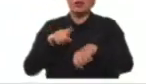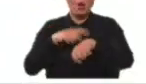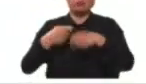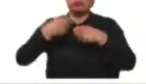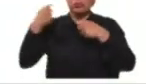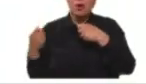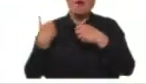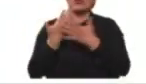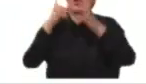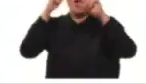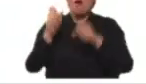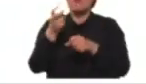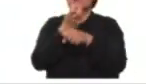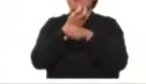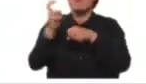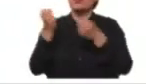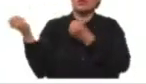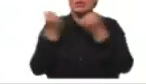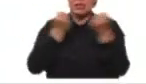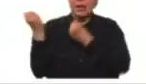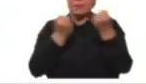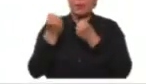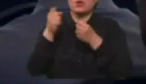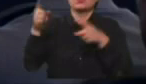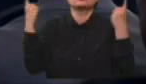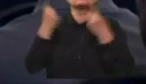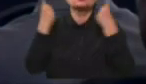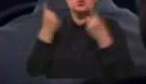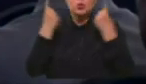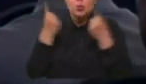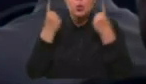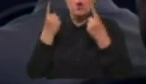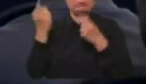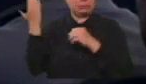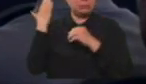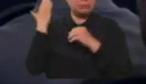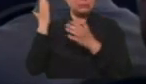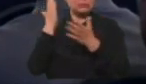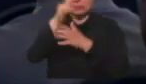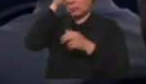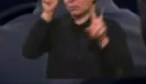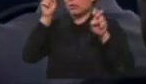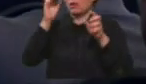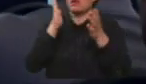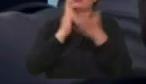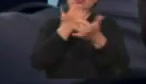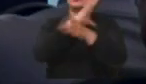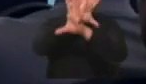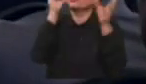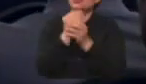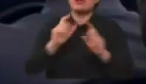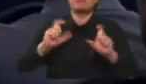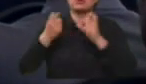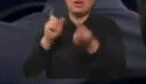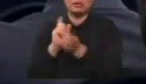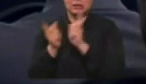przedłużając, zaczynajmy. Wykluczenie transportowe. Zjawisko, które od niedawna jest odmieniane przez wszystkie